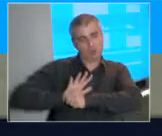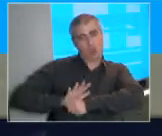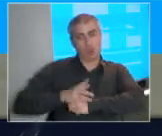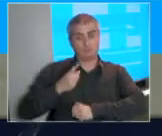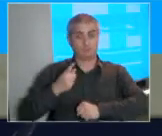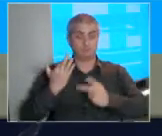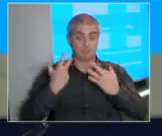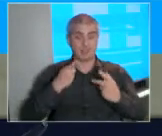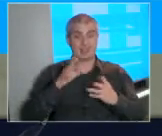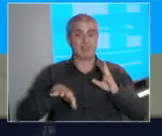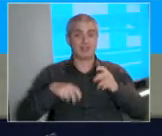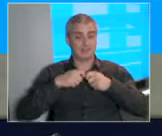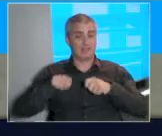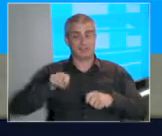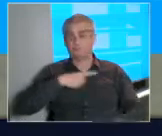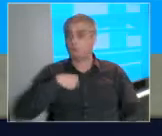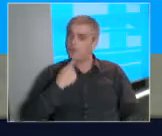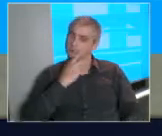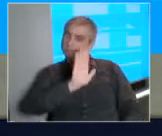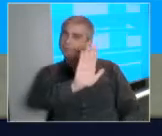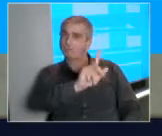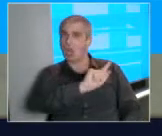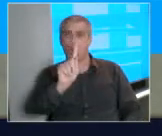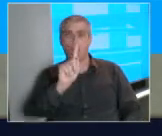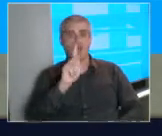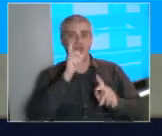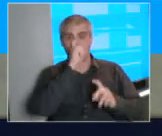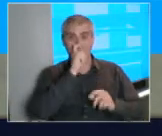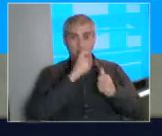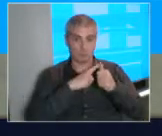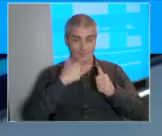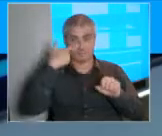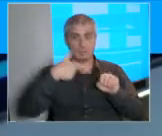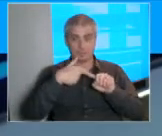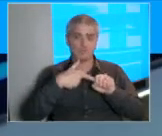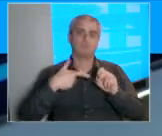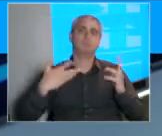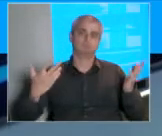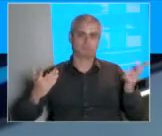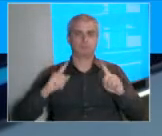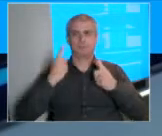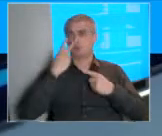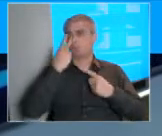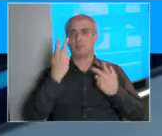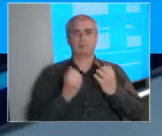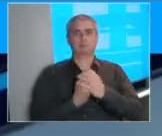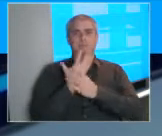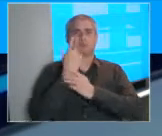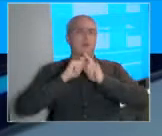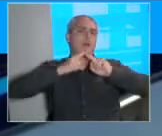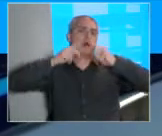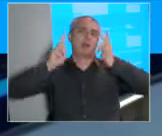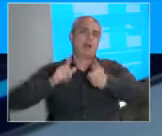אז ברגע שנבחרי הציבור שלנו יגידו לא לתעשיות המזהמות ולנפט, אז אנחנו פתאום נראה צמיחה של